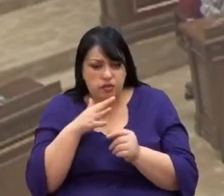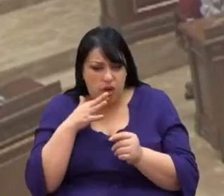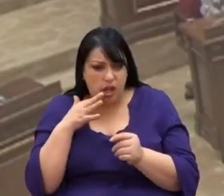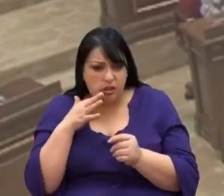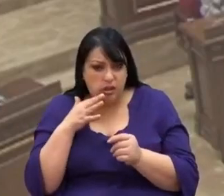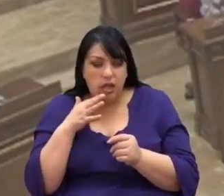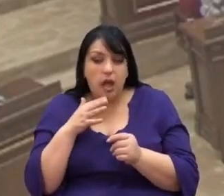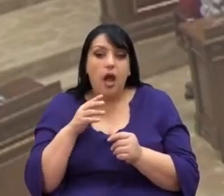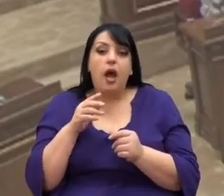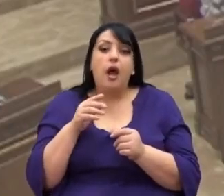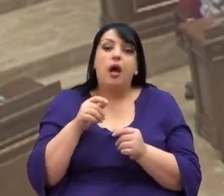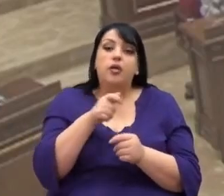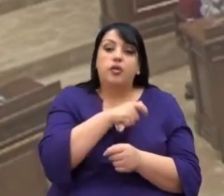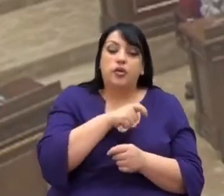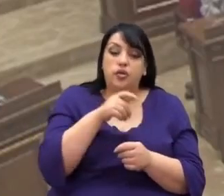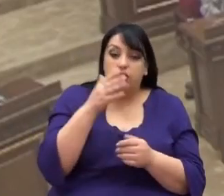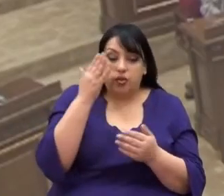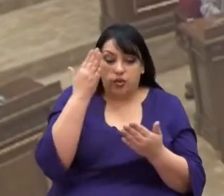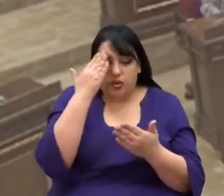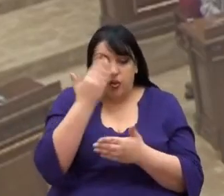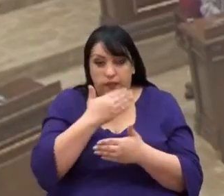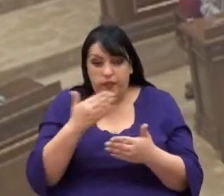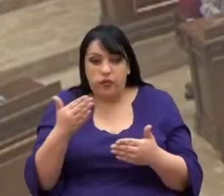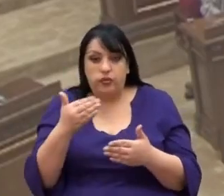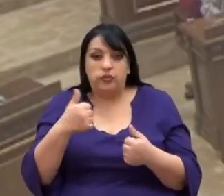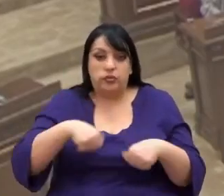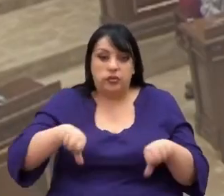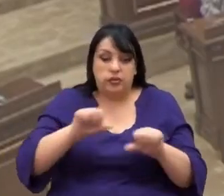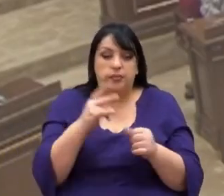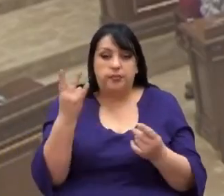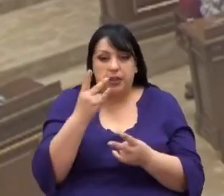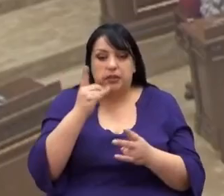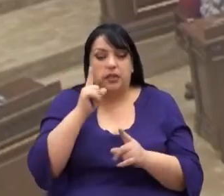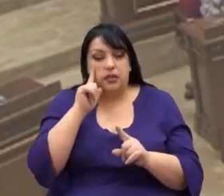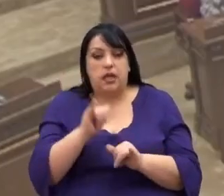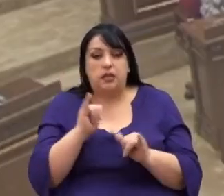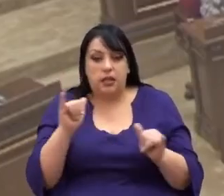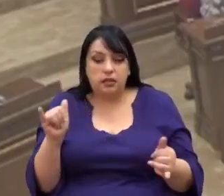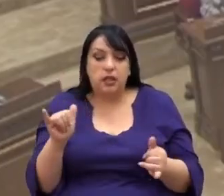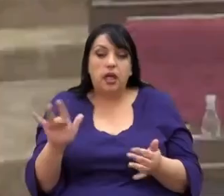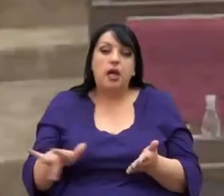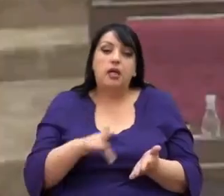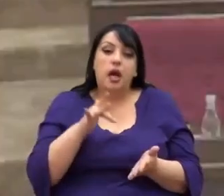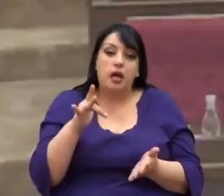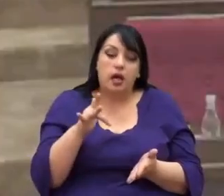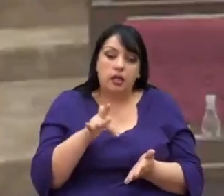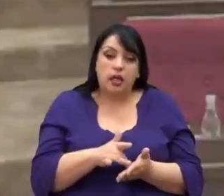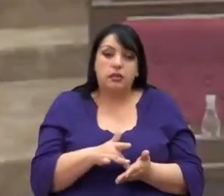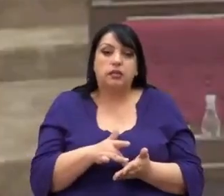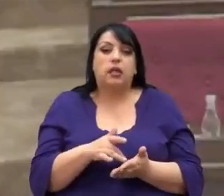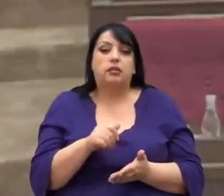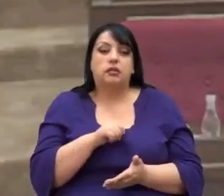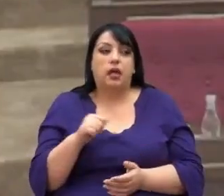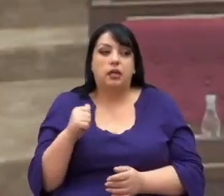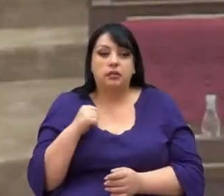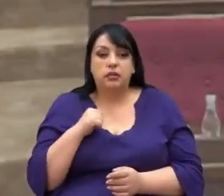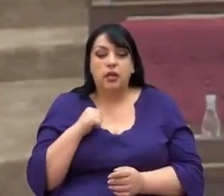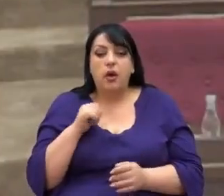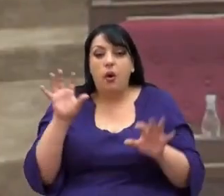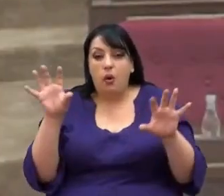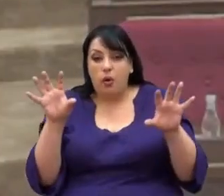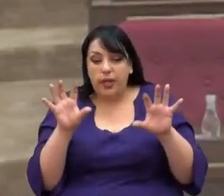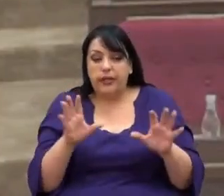ժողովը պարտավորություն պետք է ստանձնի զարգացնելու քաղաքացիական նախաձեռնության